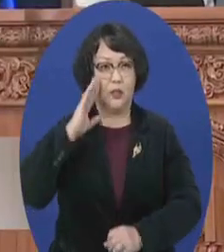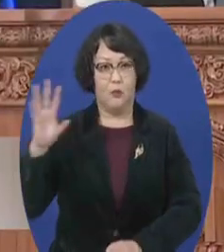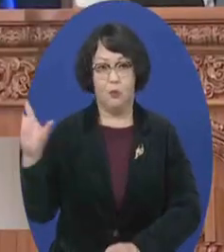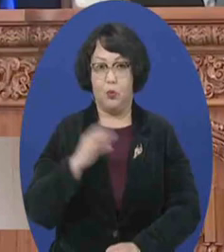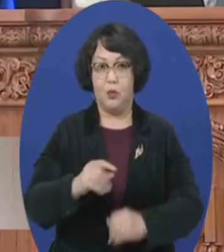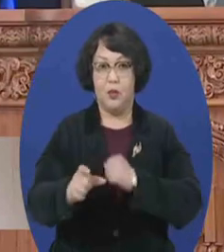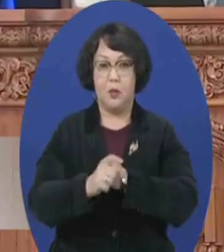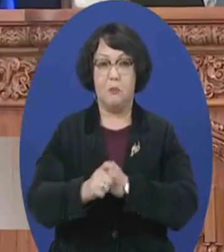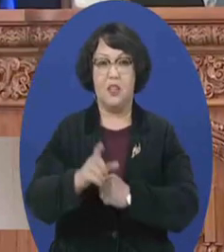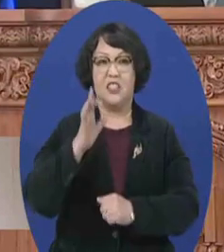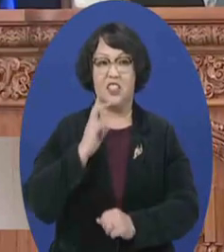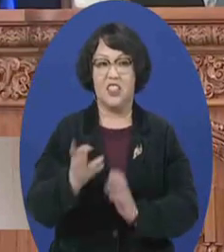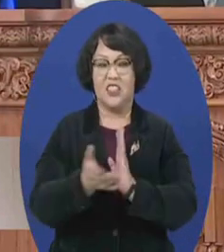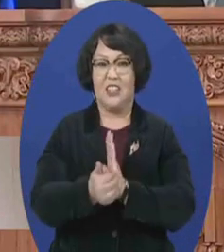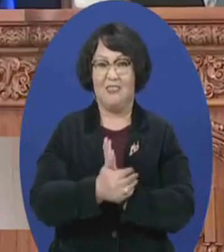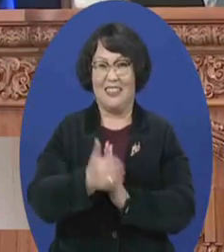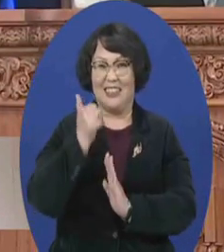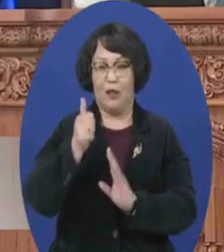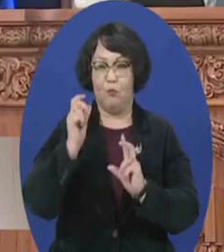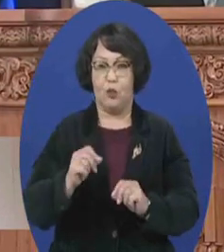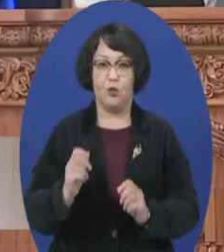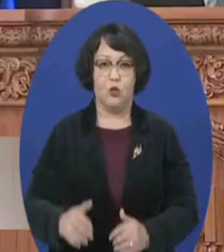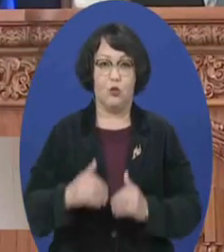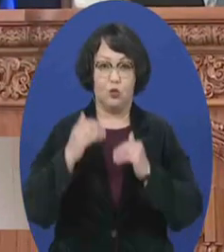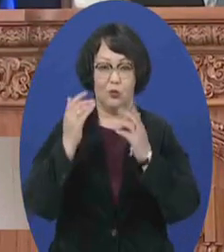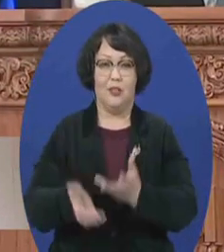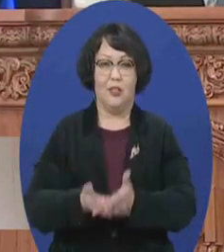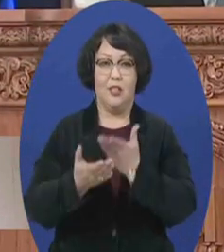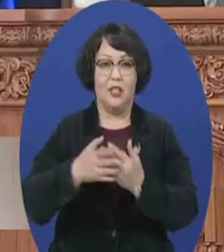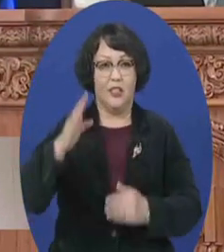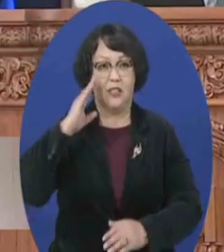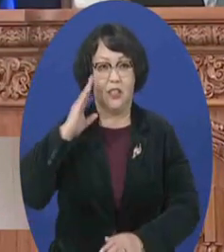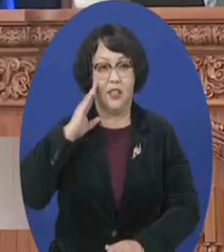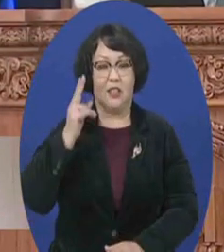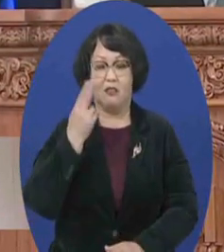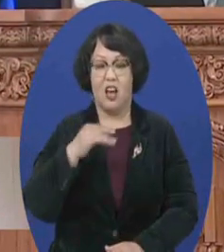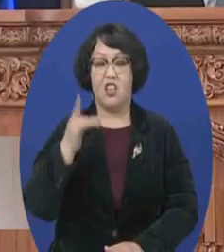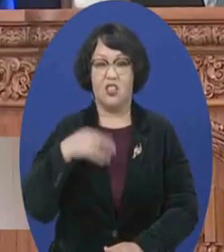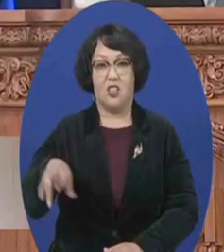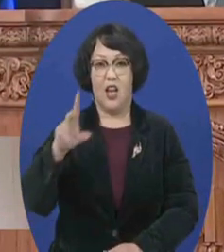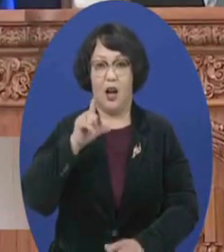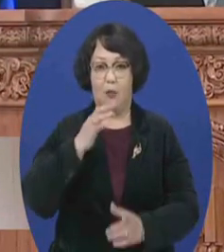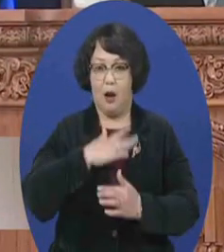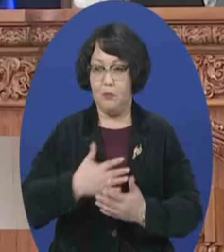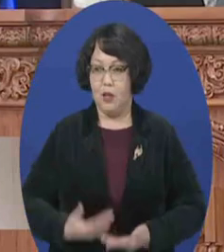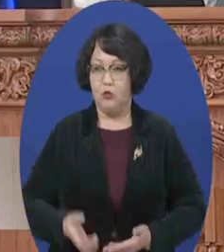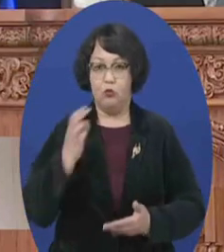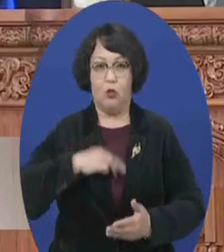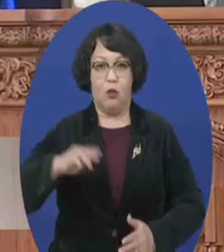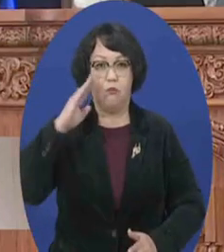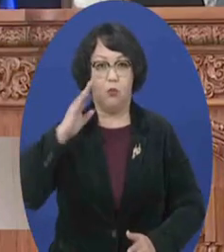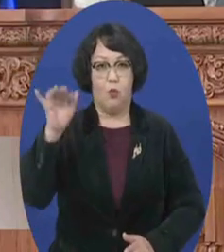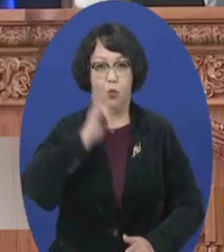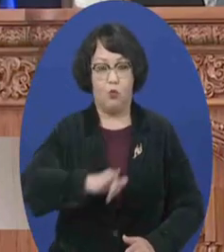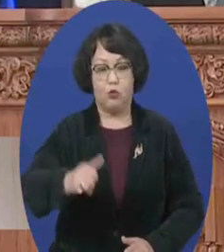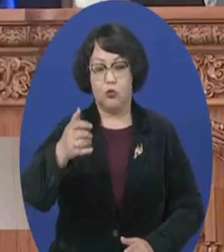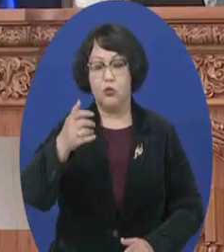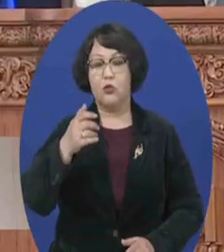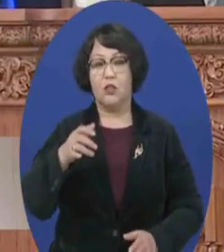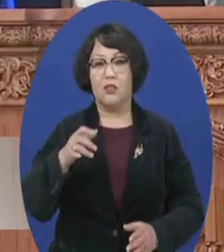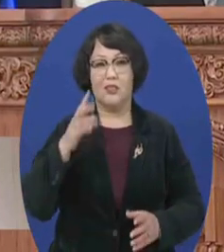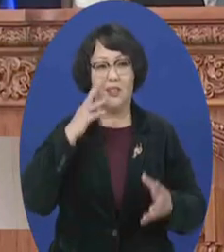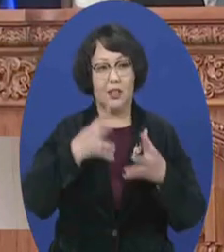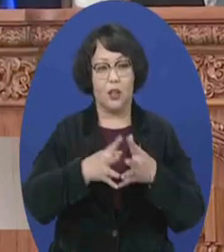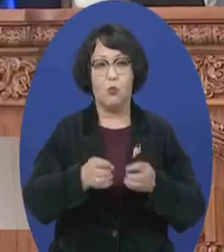түчнийг мэргэссэн чадварлаг болгон хөгжүүлэх, цэрэг дайчдыг инхийг сахиулах болон улс орны стратегийн бүтээн